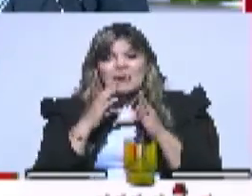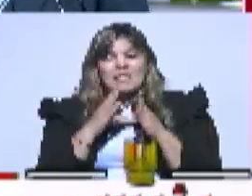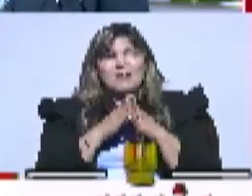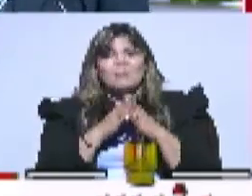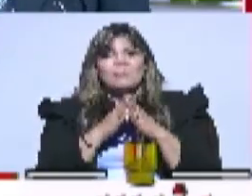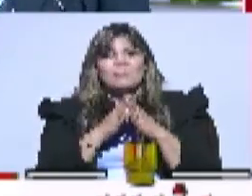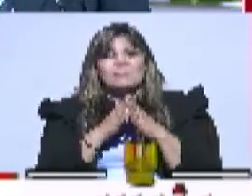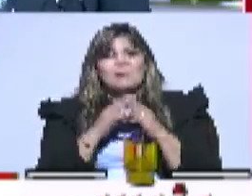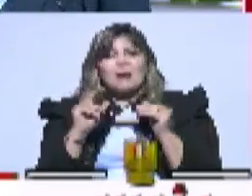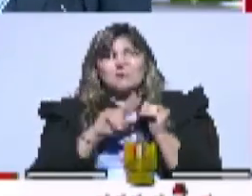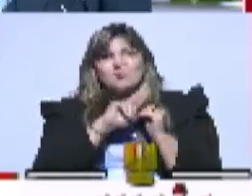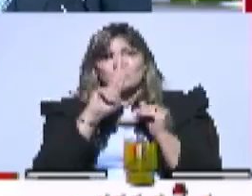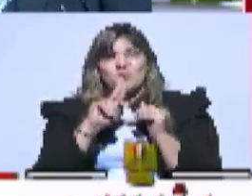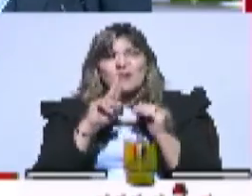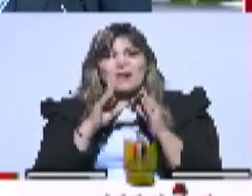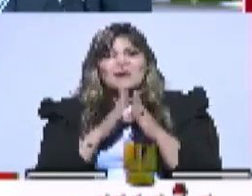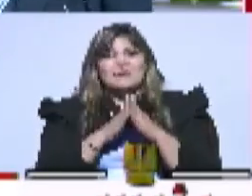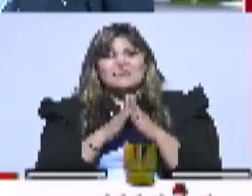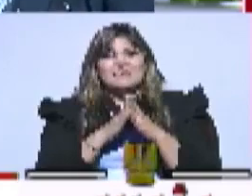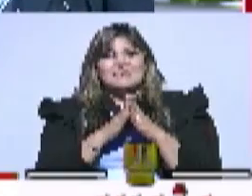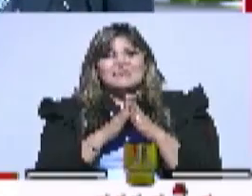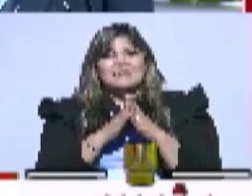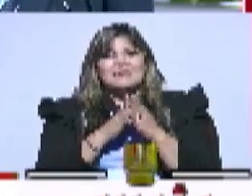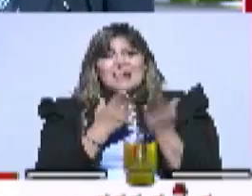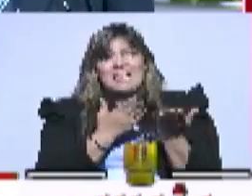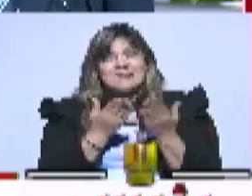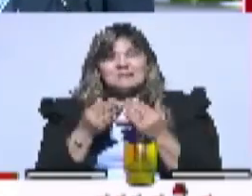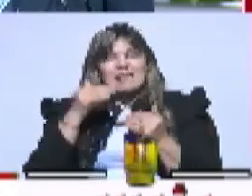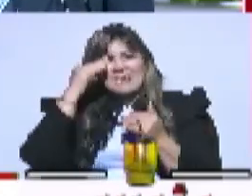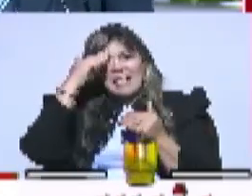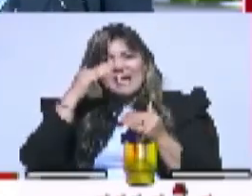هذا السؤال اسمح لي احييك على انك